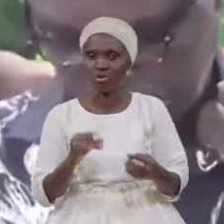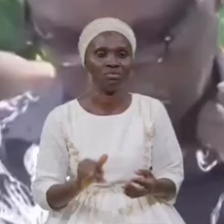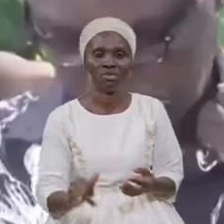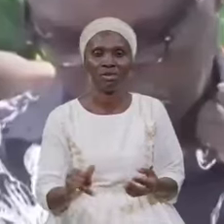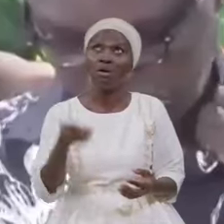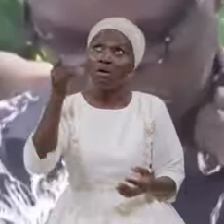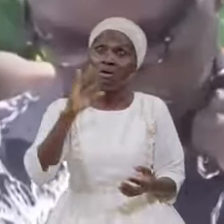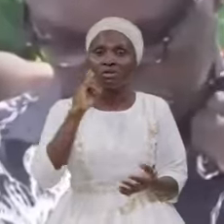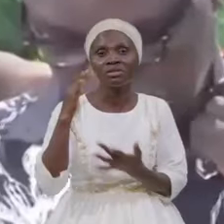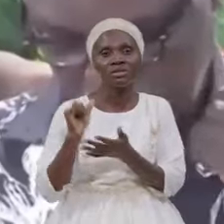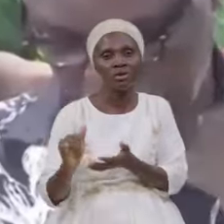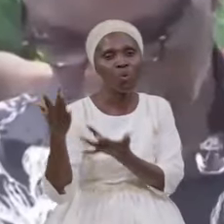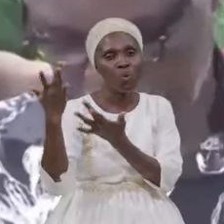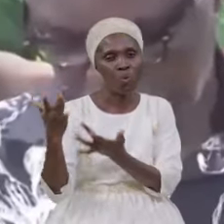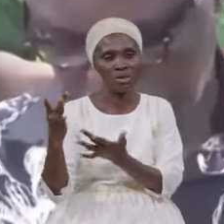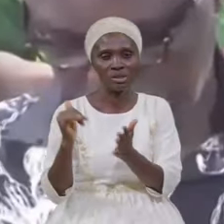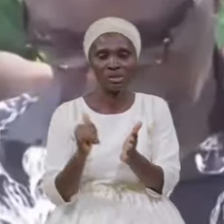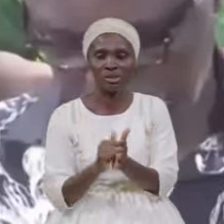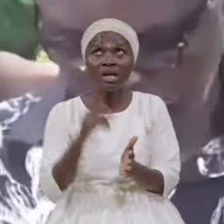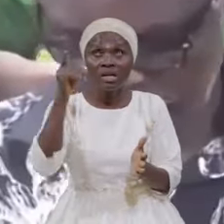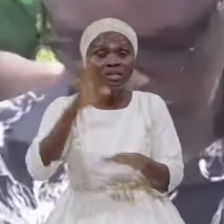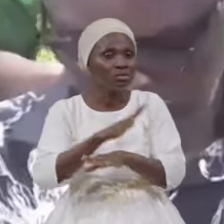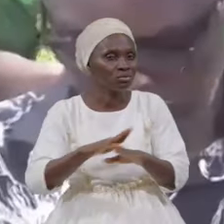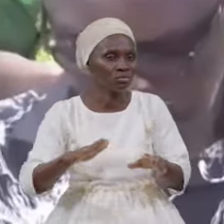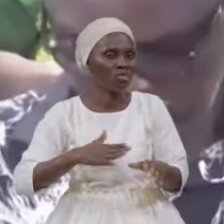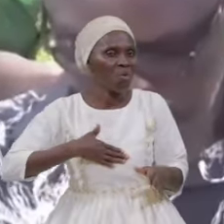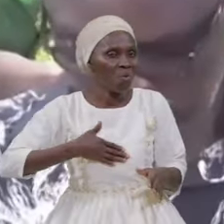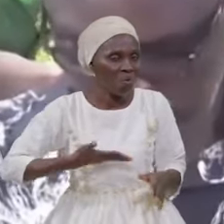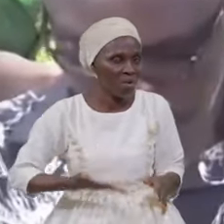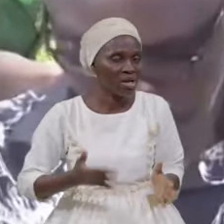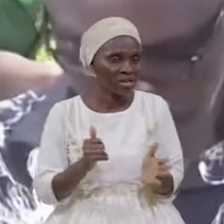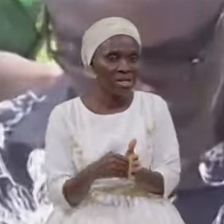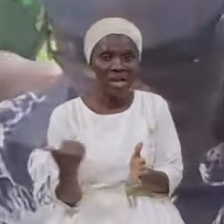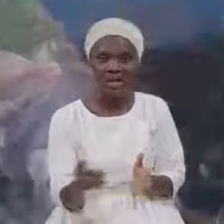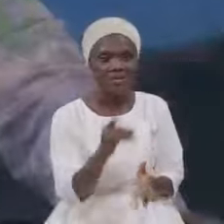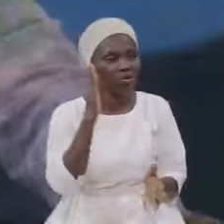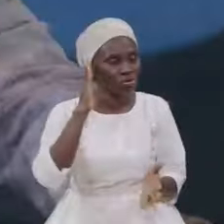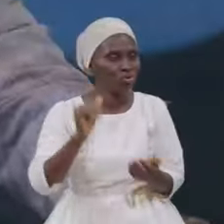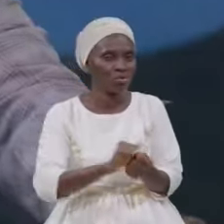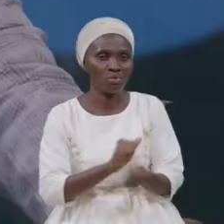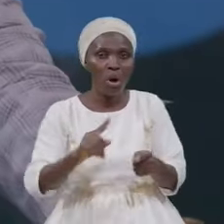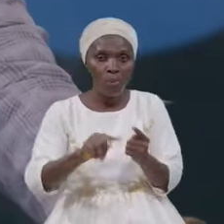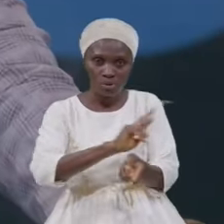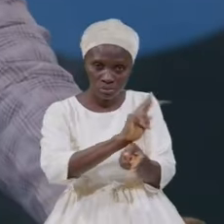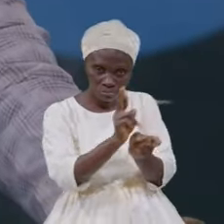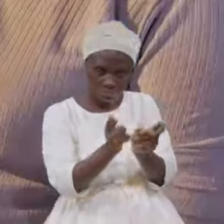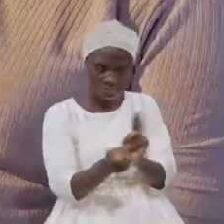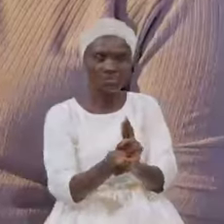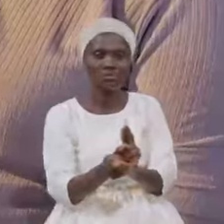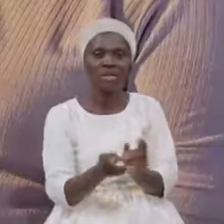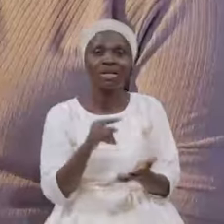tous parviennent à la repentance. Et ce sera donc ton moment, et ce sera ton jour au nom